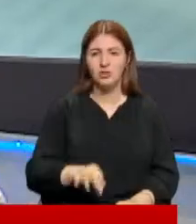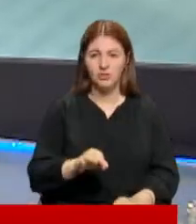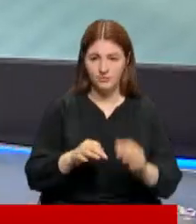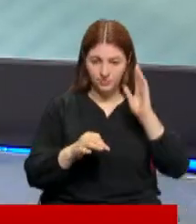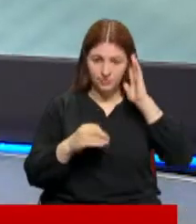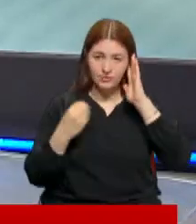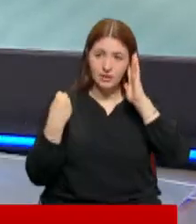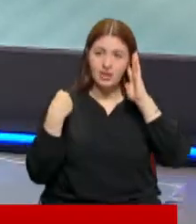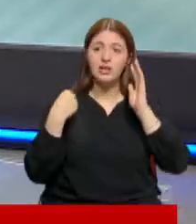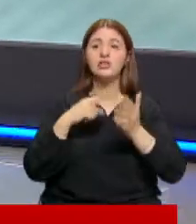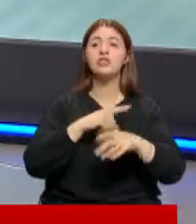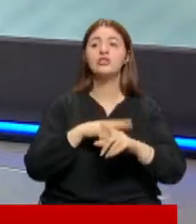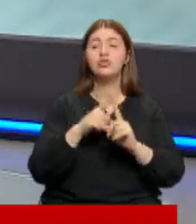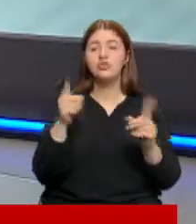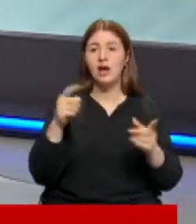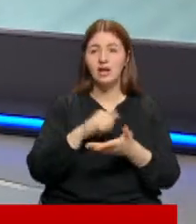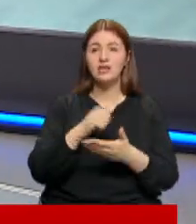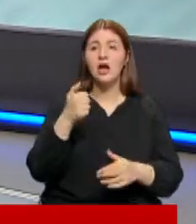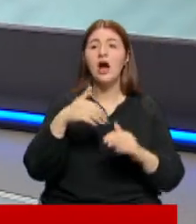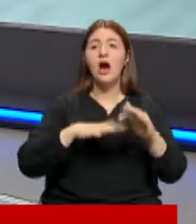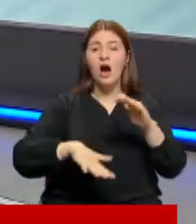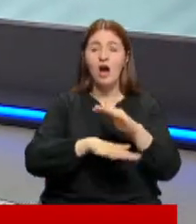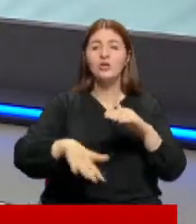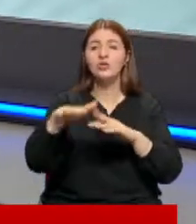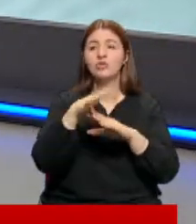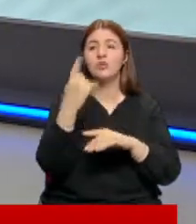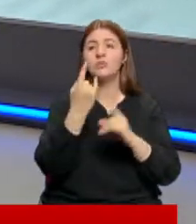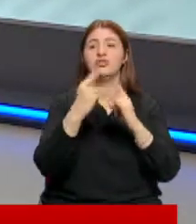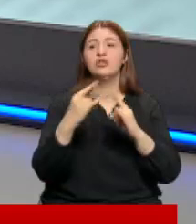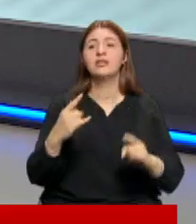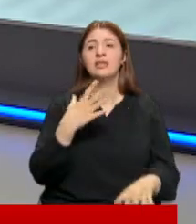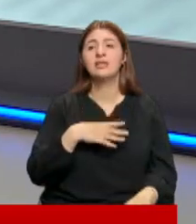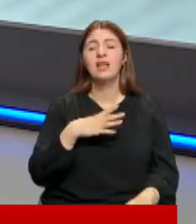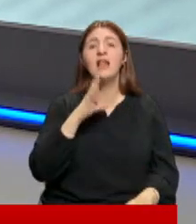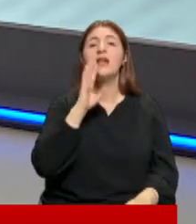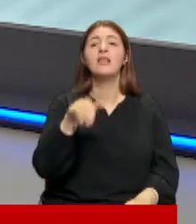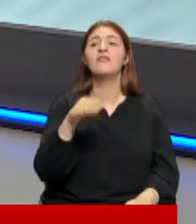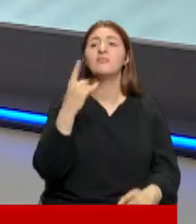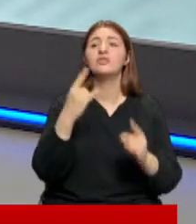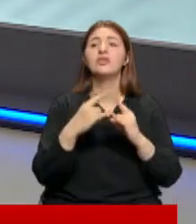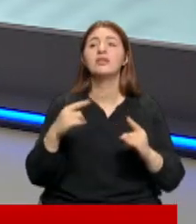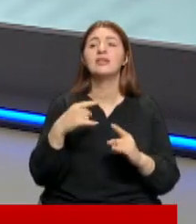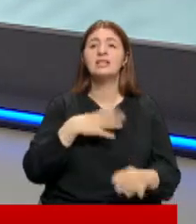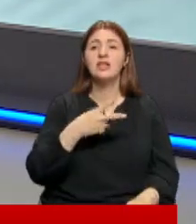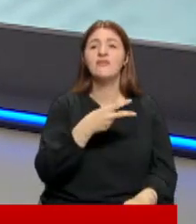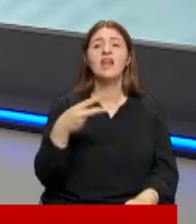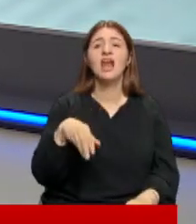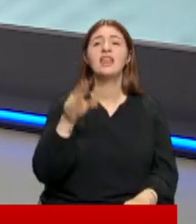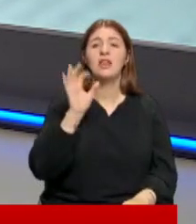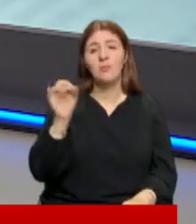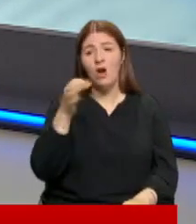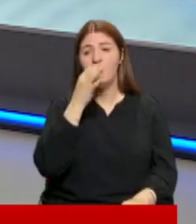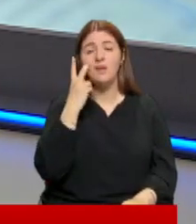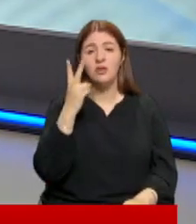Yeniçağ gazetesinin manşeti 6 üstü bir çadır istedik villa değil Tam da bu habere gideceğiz